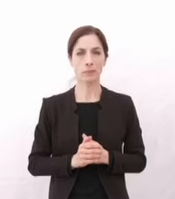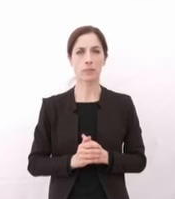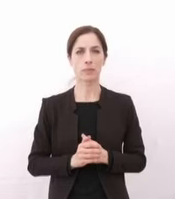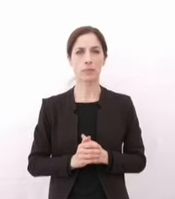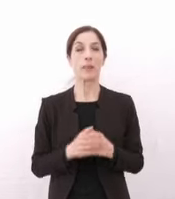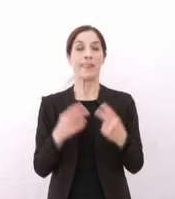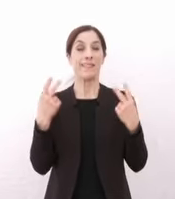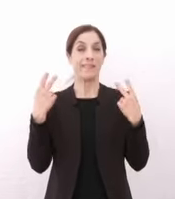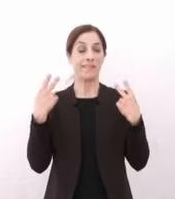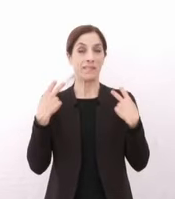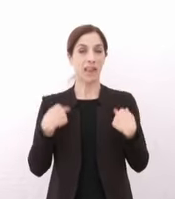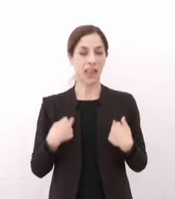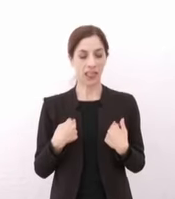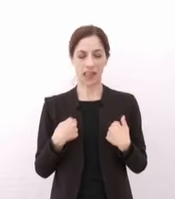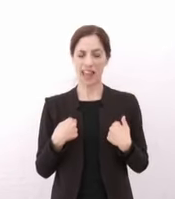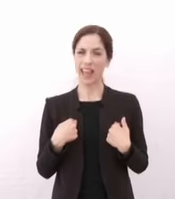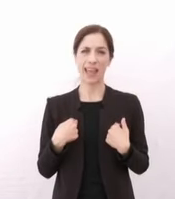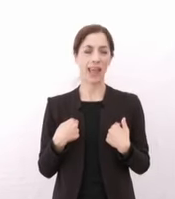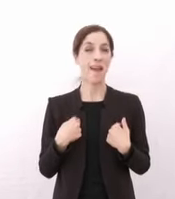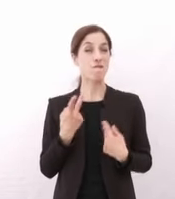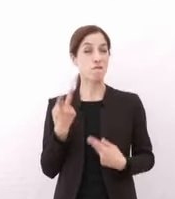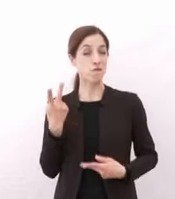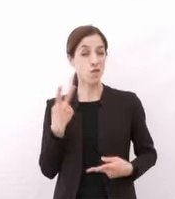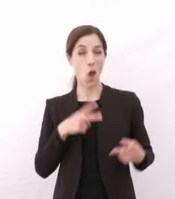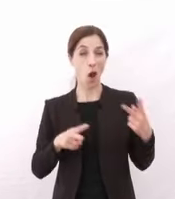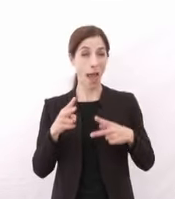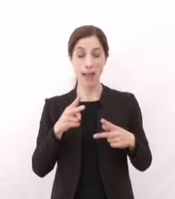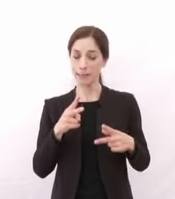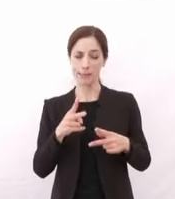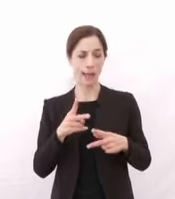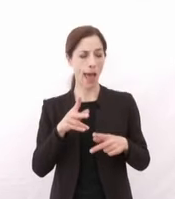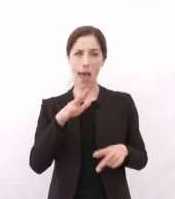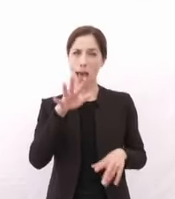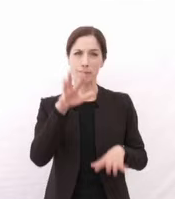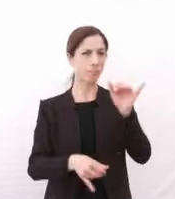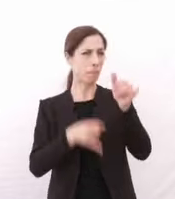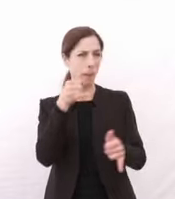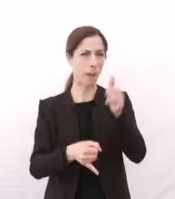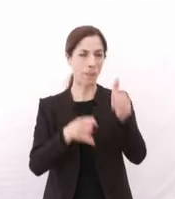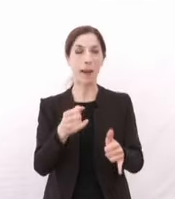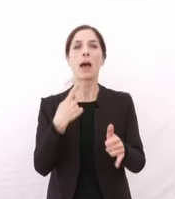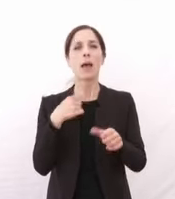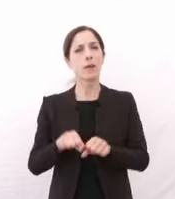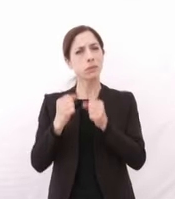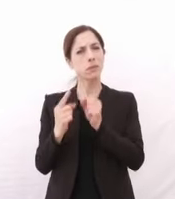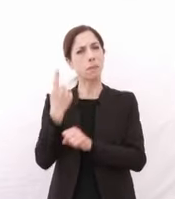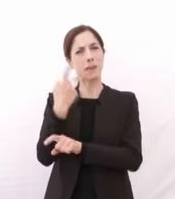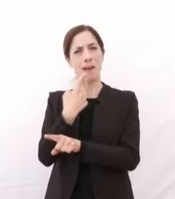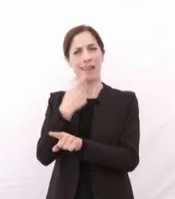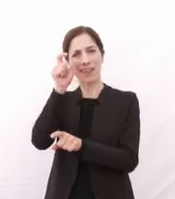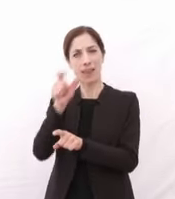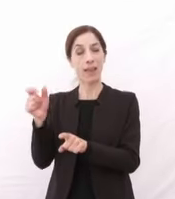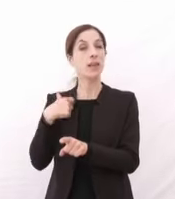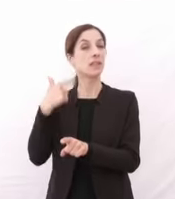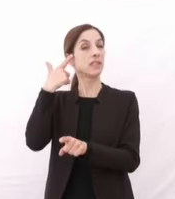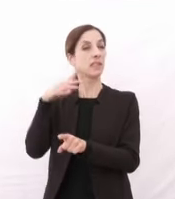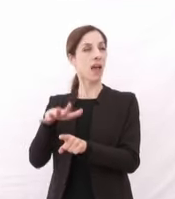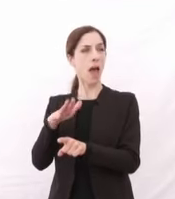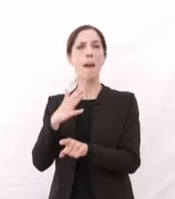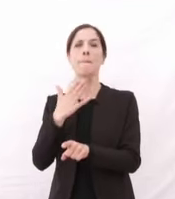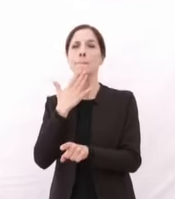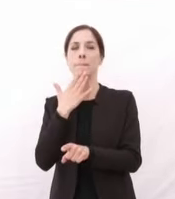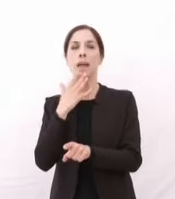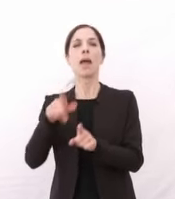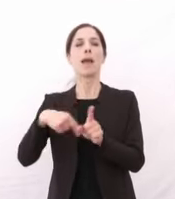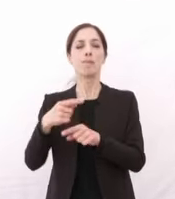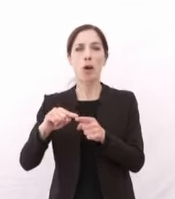Vite strappate più volte dalla violenza animale prima, dall'indifferenza di chi sa dopo e infine dall'assenza di